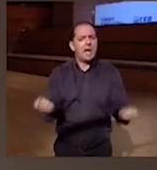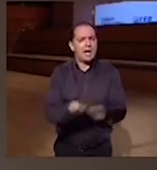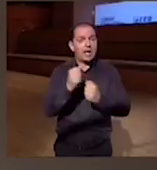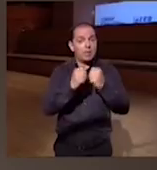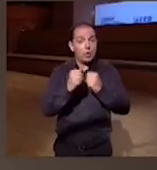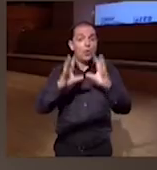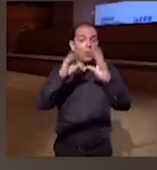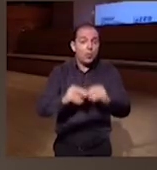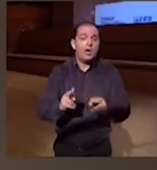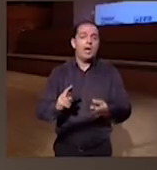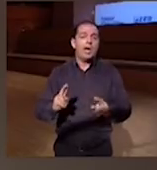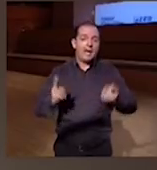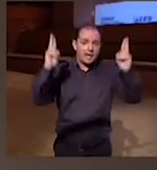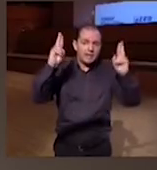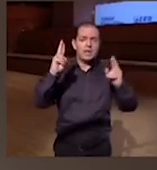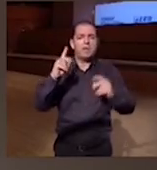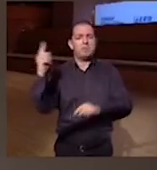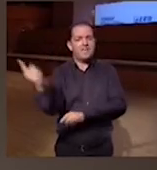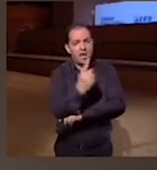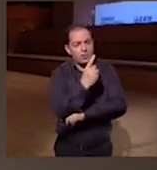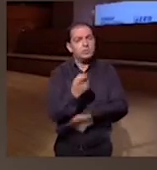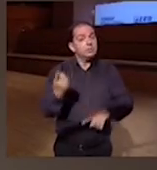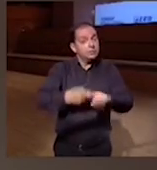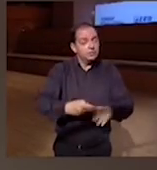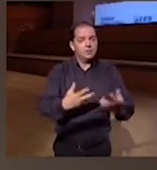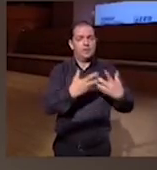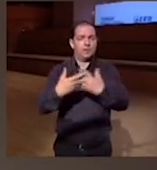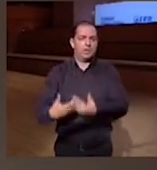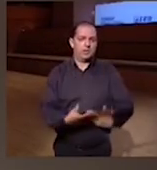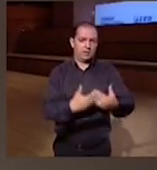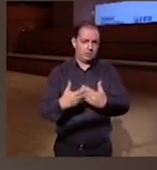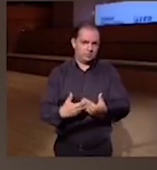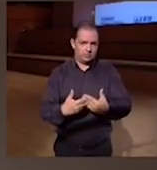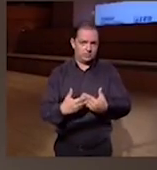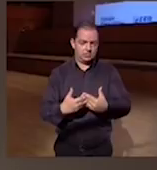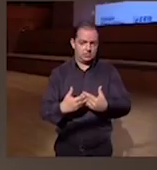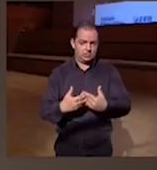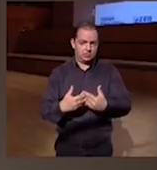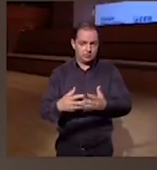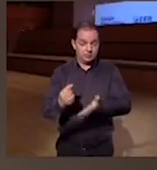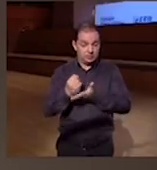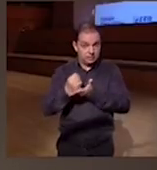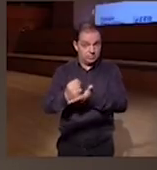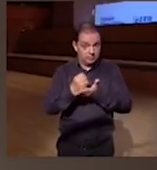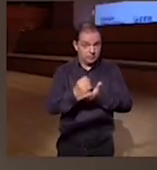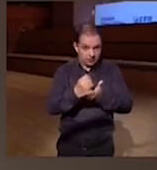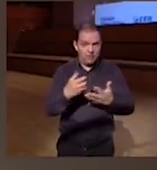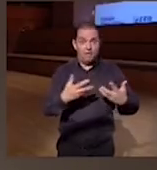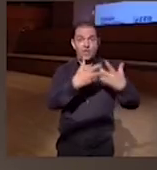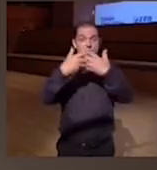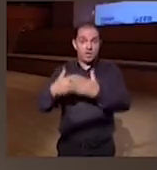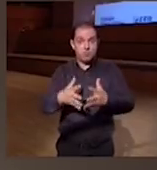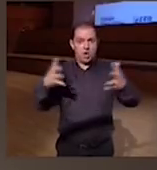της ενέργειας, του περιβάλλοντος αλλά και της βιομηχανίας, μέσω της χρηματοδότησης των βιομηχανικών βιοτεχνικών